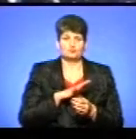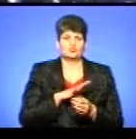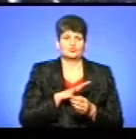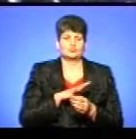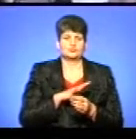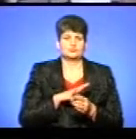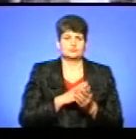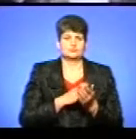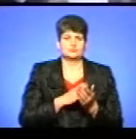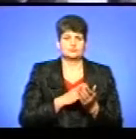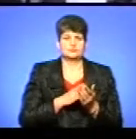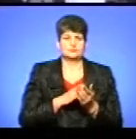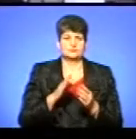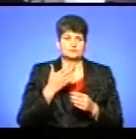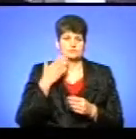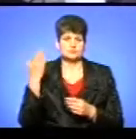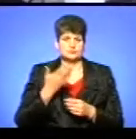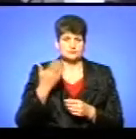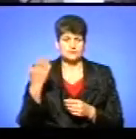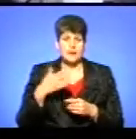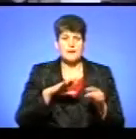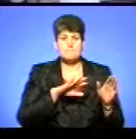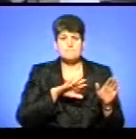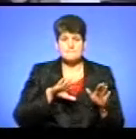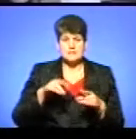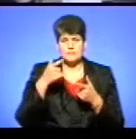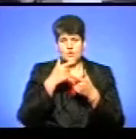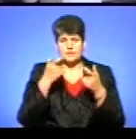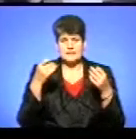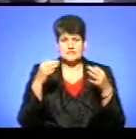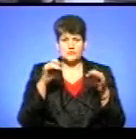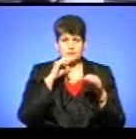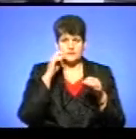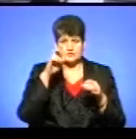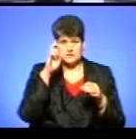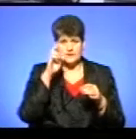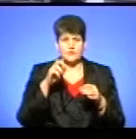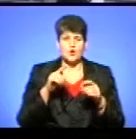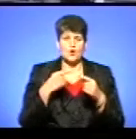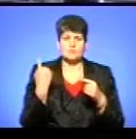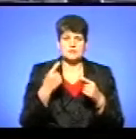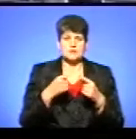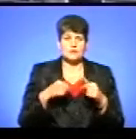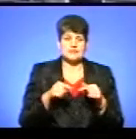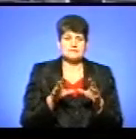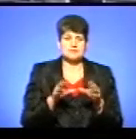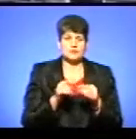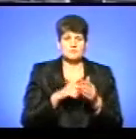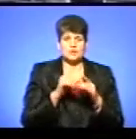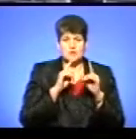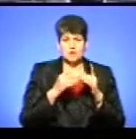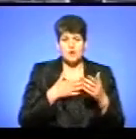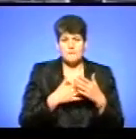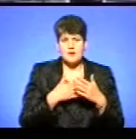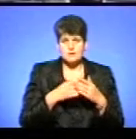мітинг-реквієм. Після проголошення незалежної української держави обласна організація «Меморіал» спільно з міською радою, з громадськістю